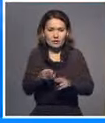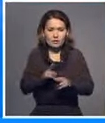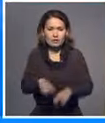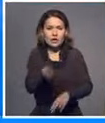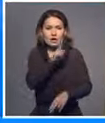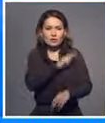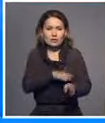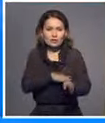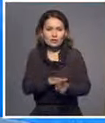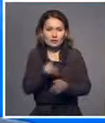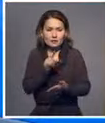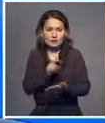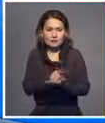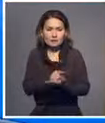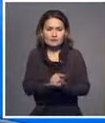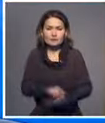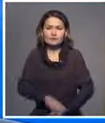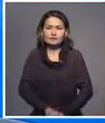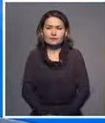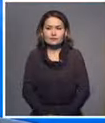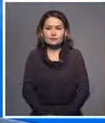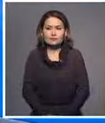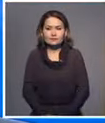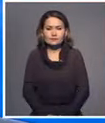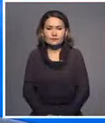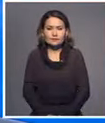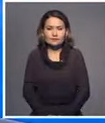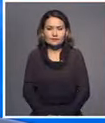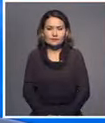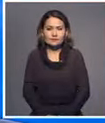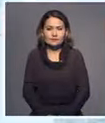бірімен бірі жағы көкпір тартып жататын ондай ұйымдардың бізге көп керегі жоқ.